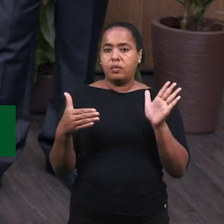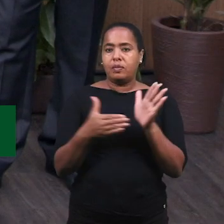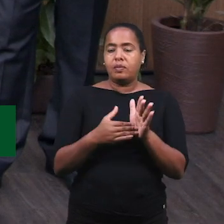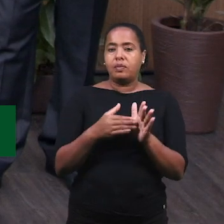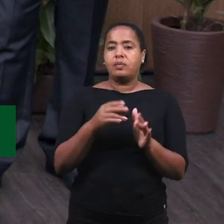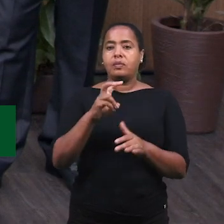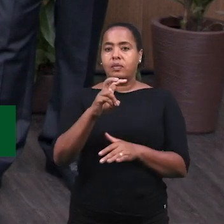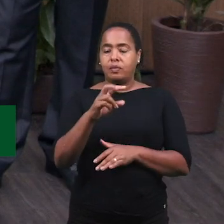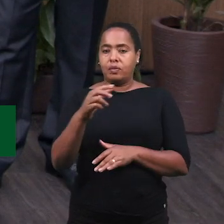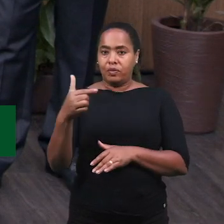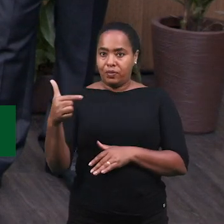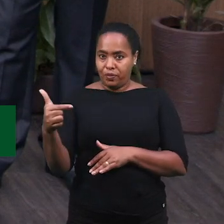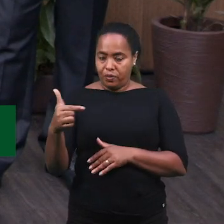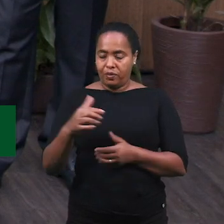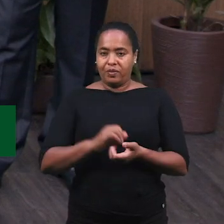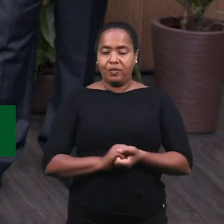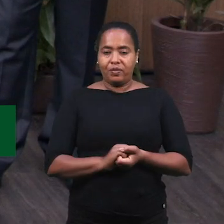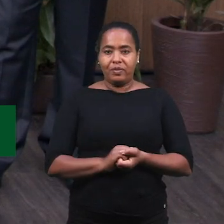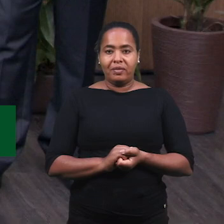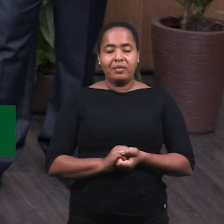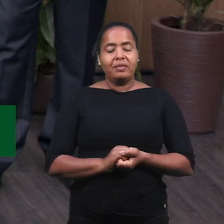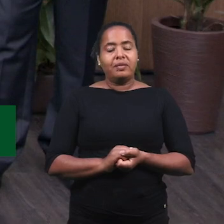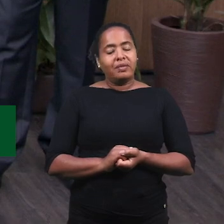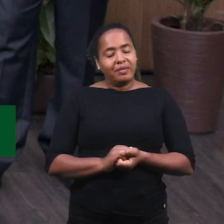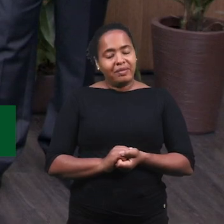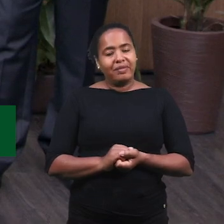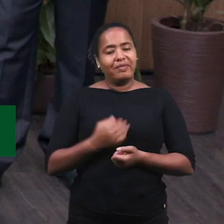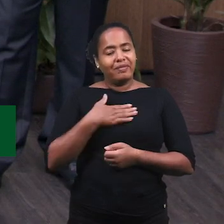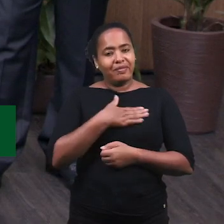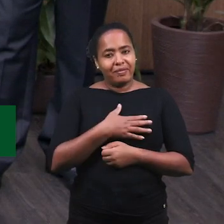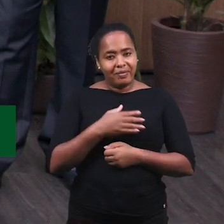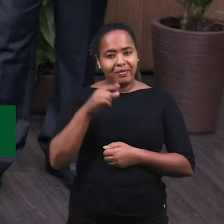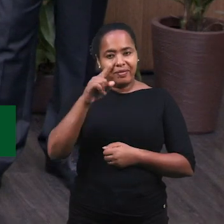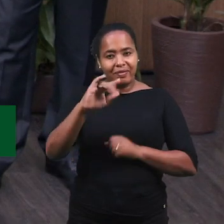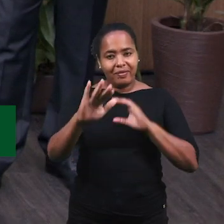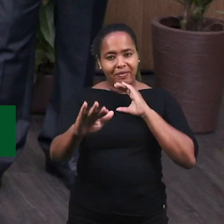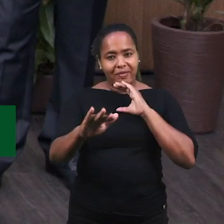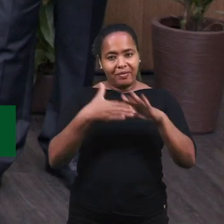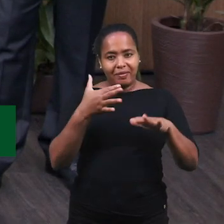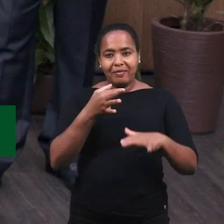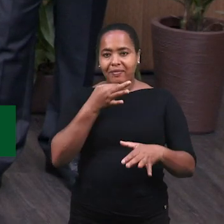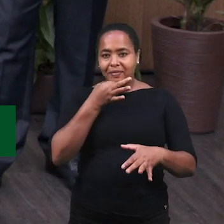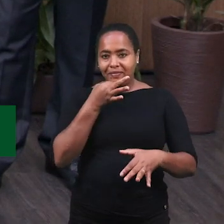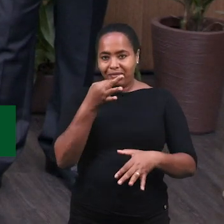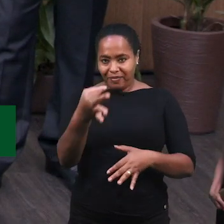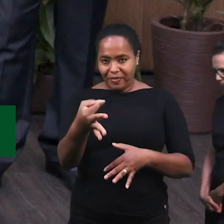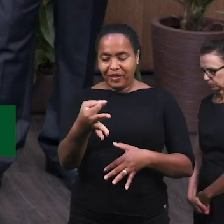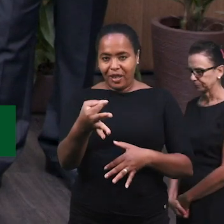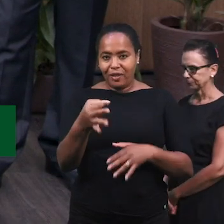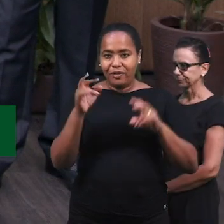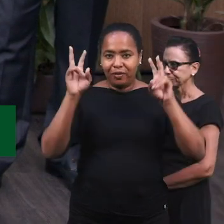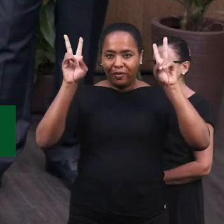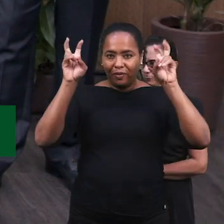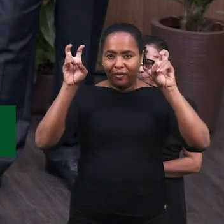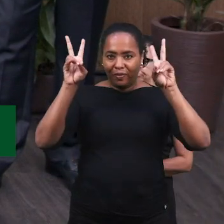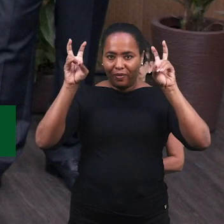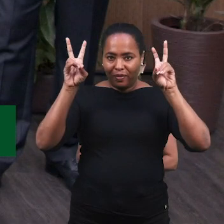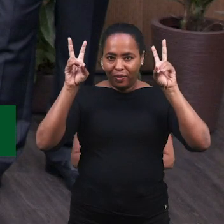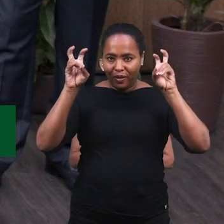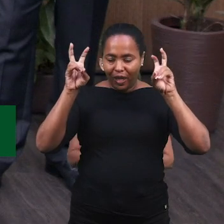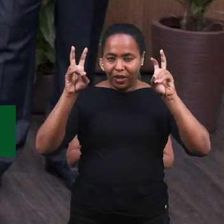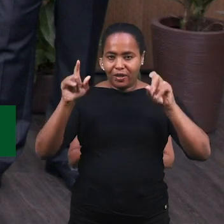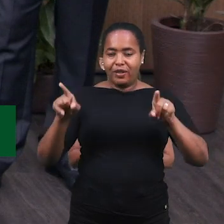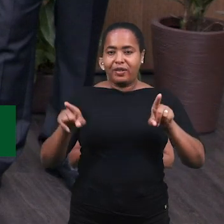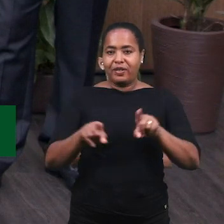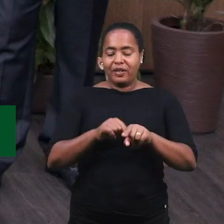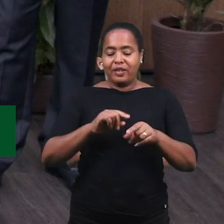по 52. И мы хотели бы, очень хотели бы услышать от вас ваши комментарии на